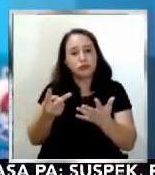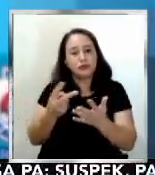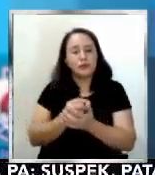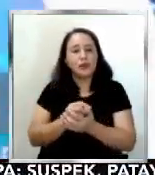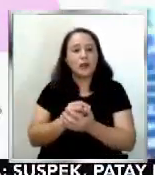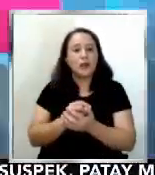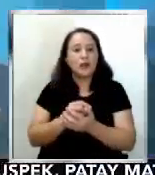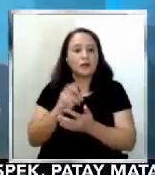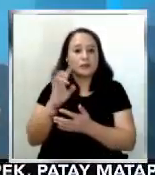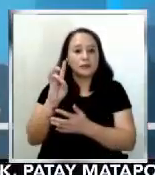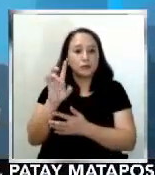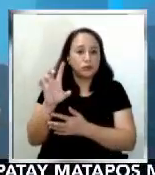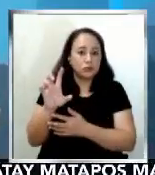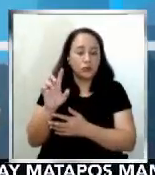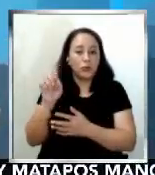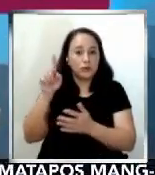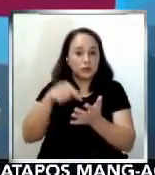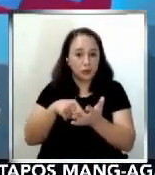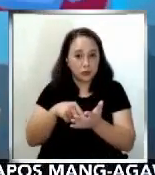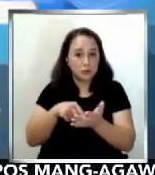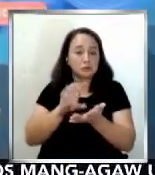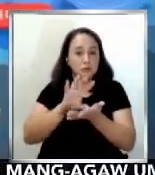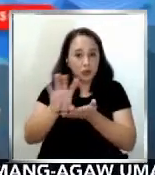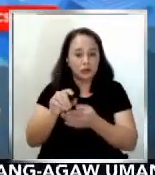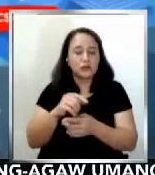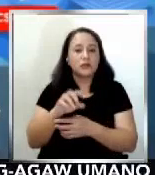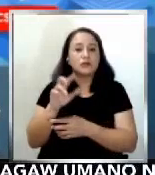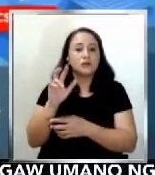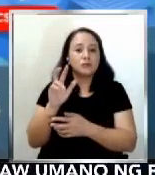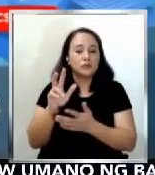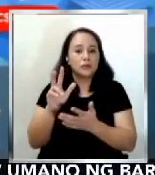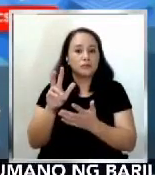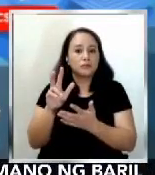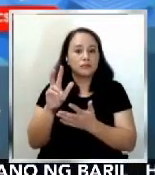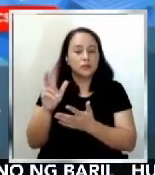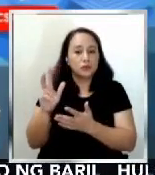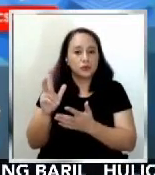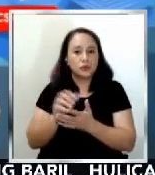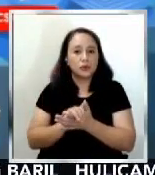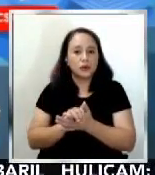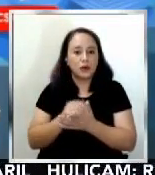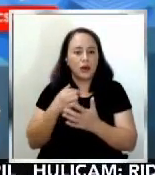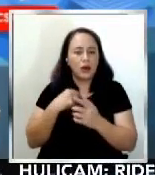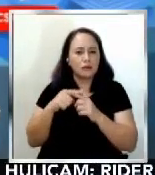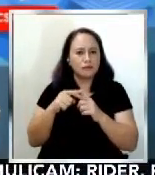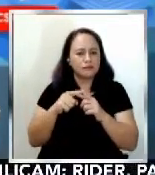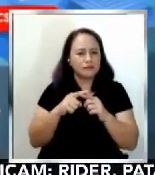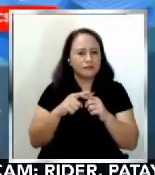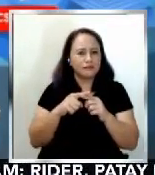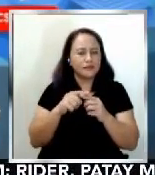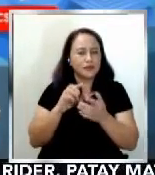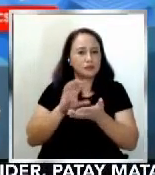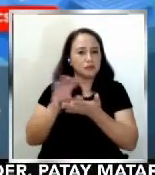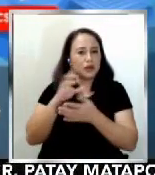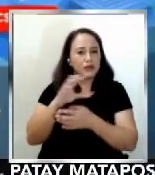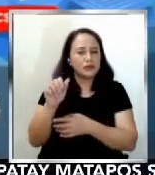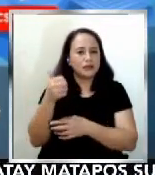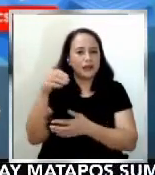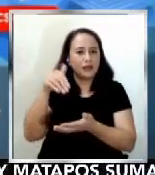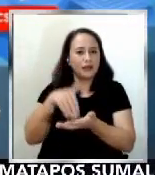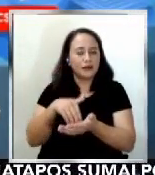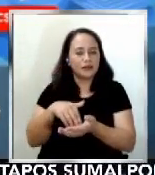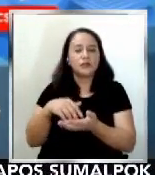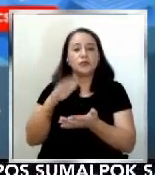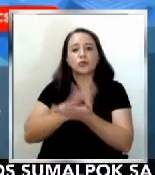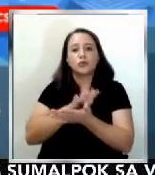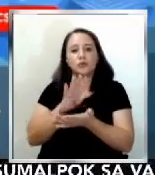pesos cash. Tig 30 ang mananalo ng 10,000 pesos Hanep Buhay Startup Cash at 10,000 pesos Eskwela Electronics